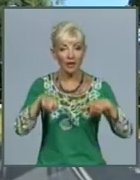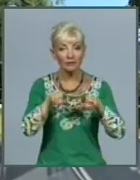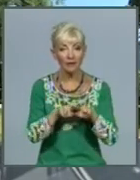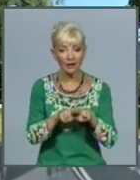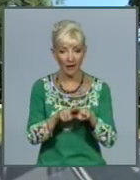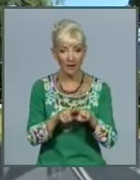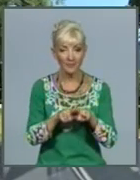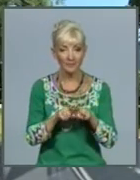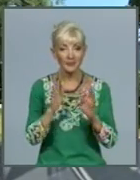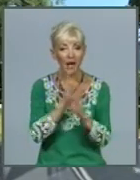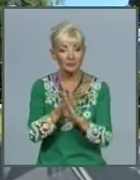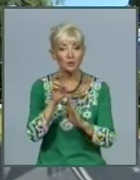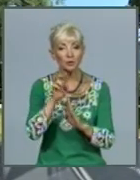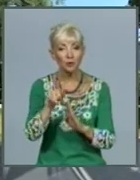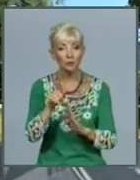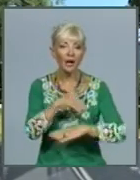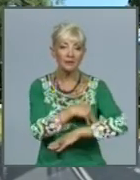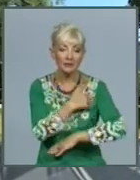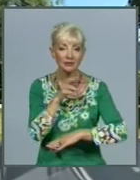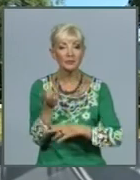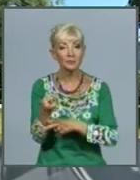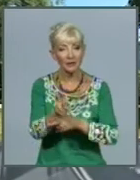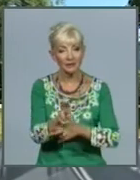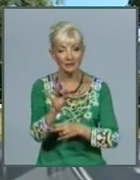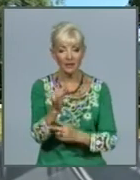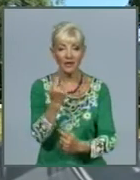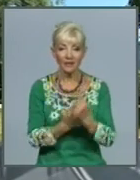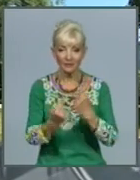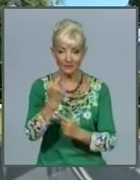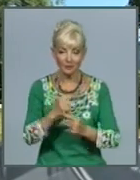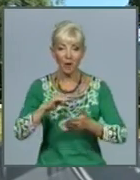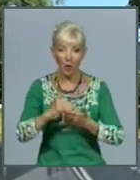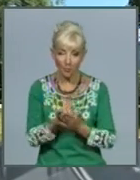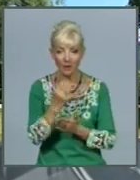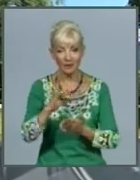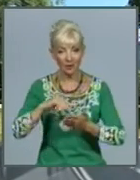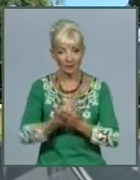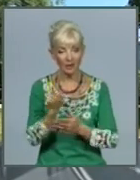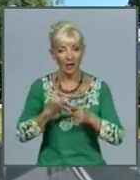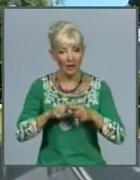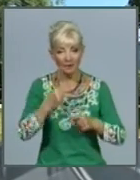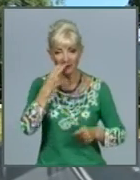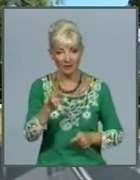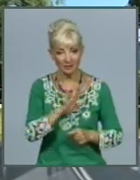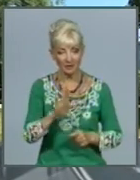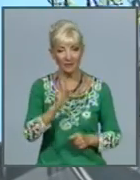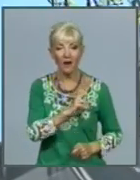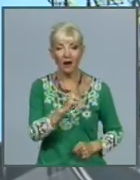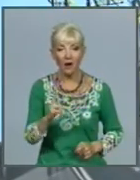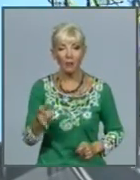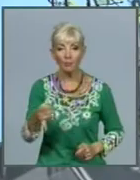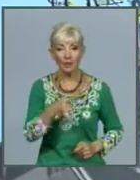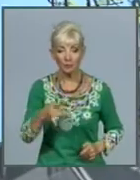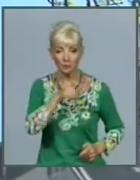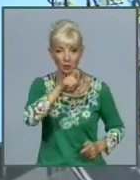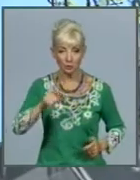туди хотілося приходити та повертатися знову-знов. І це незважаючи на те, в якому районі харків'яни мешкають.